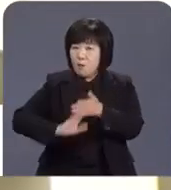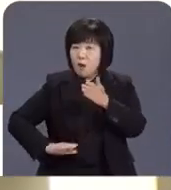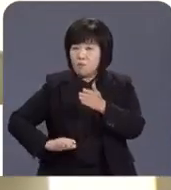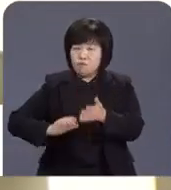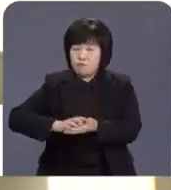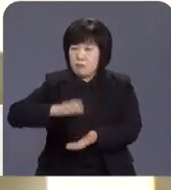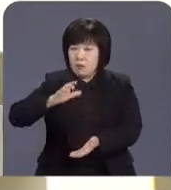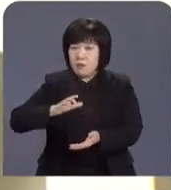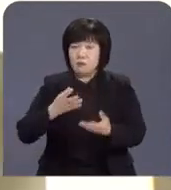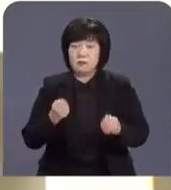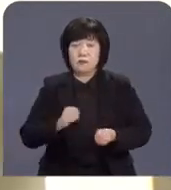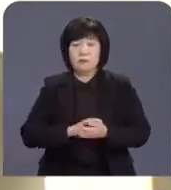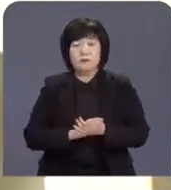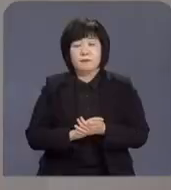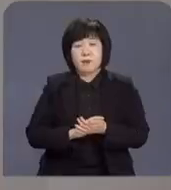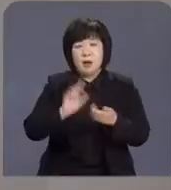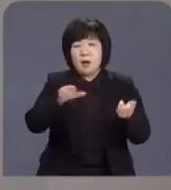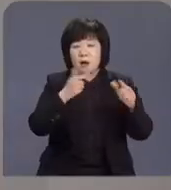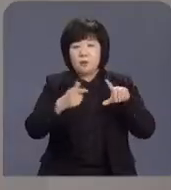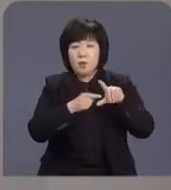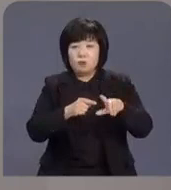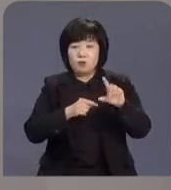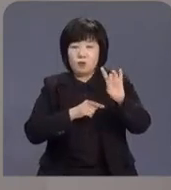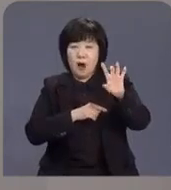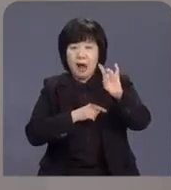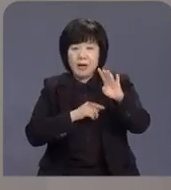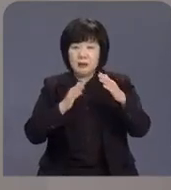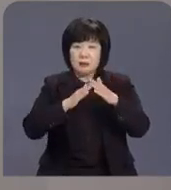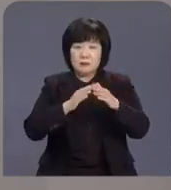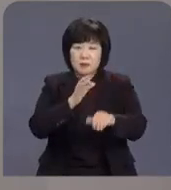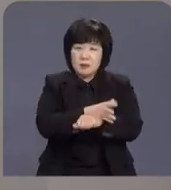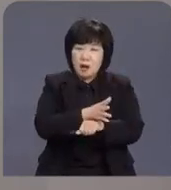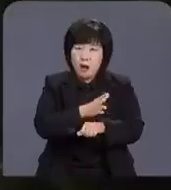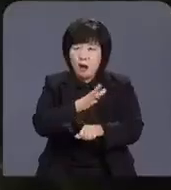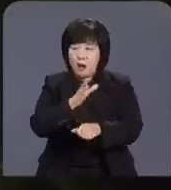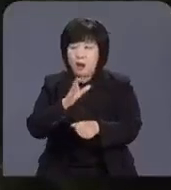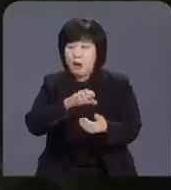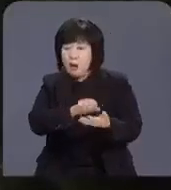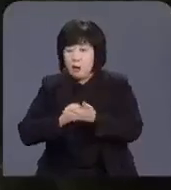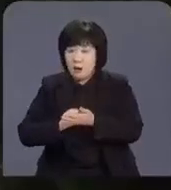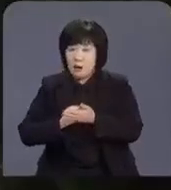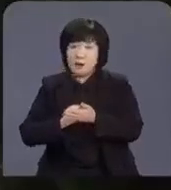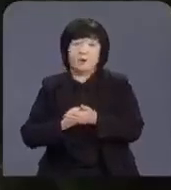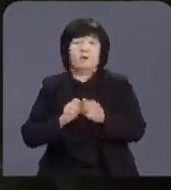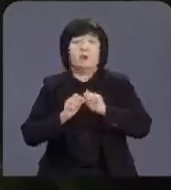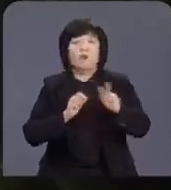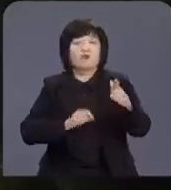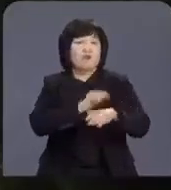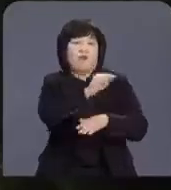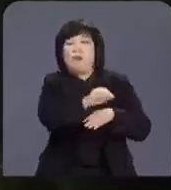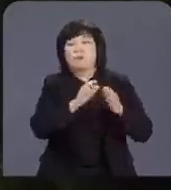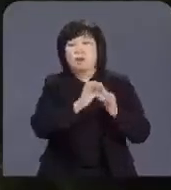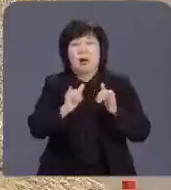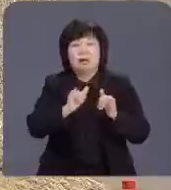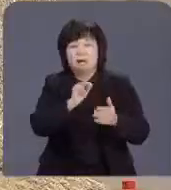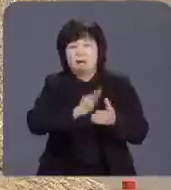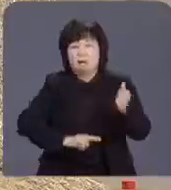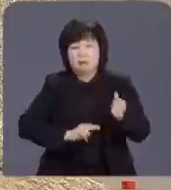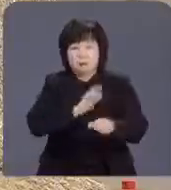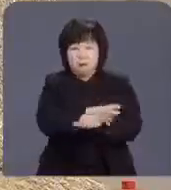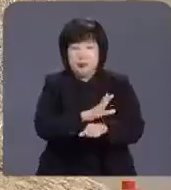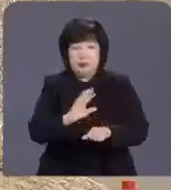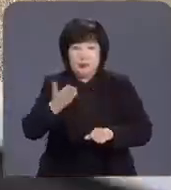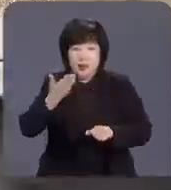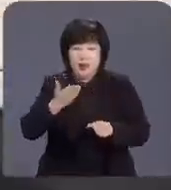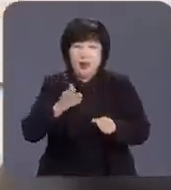많았습니다. 하루 평균 한 건씩 집을 사고 판 건데 주로 외지 사람들이 거래했습니다. 2년 사이 아파트